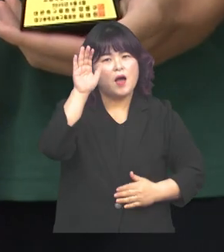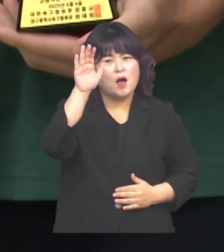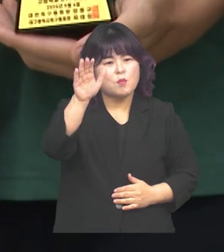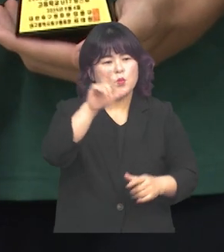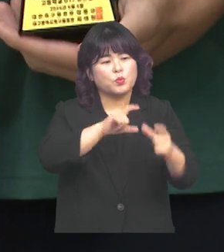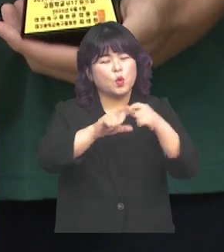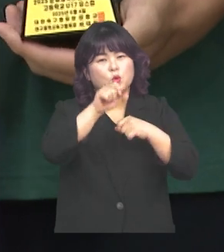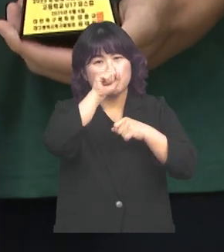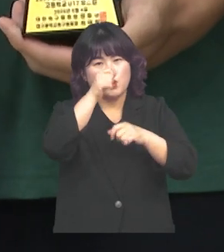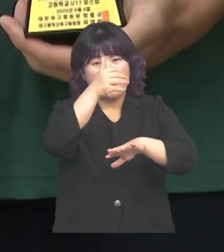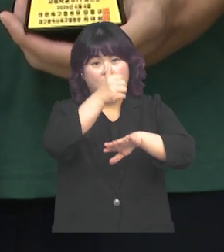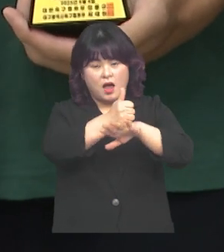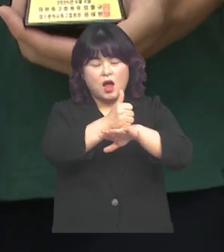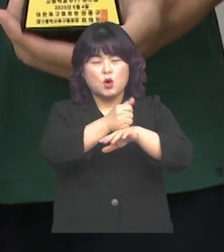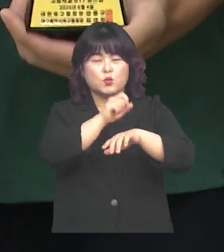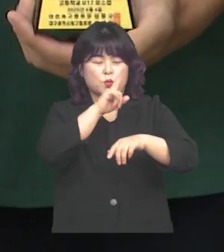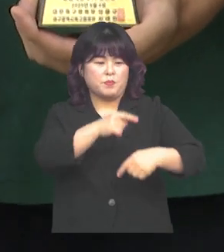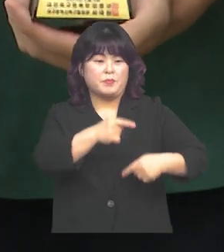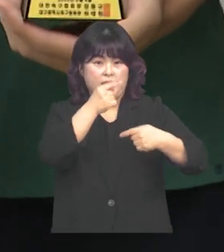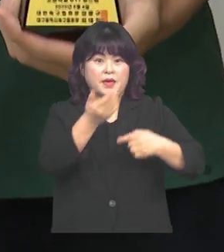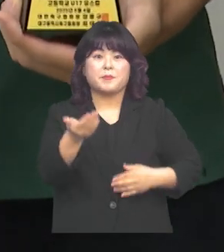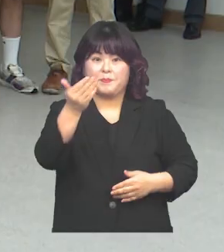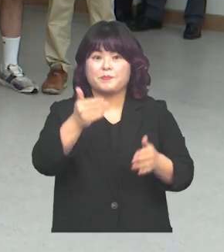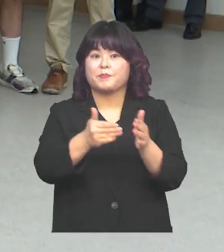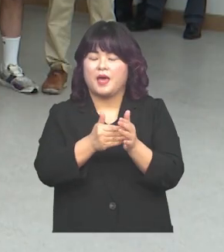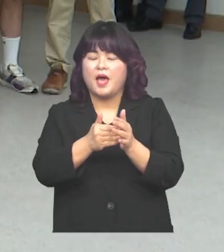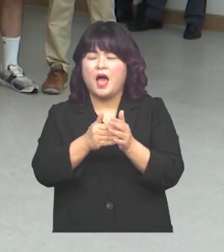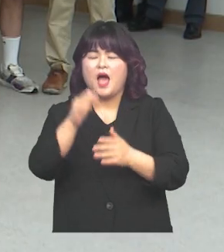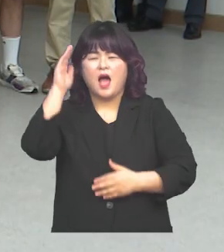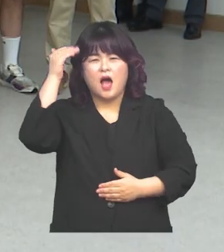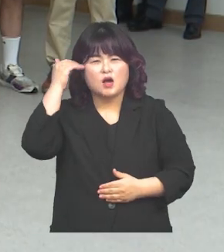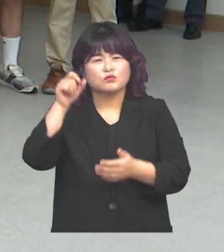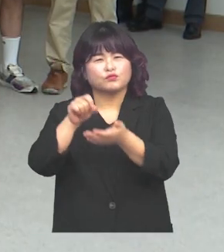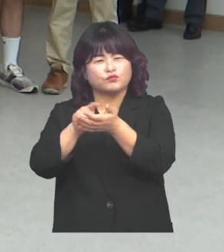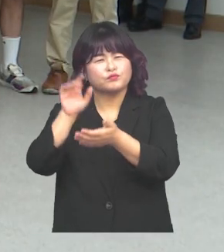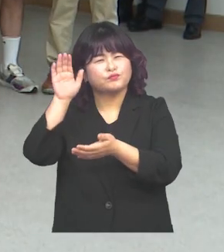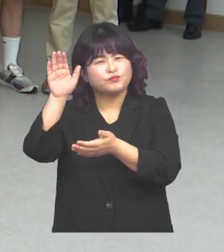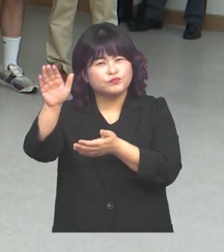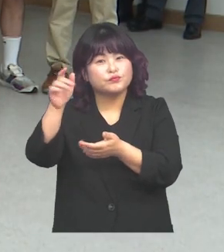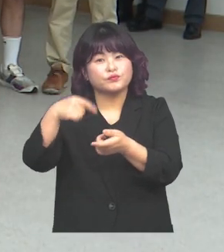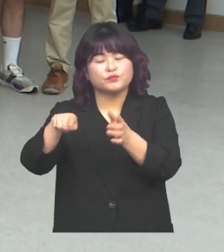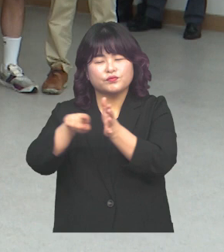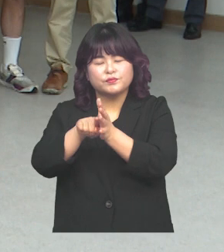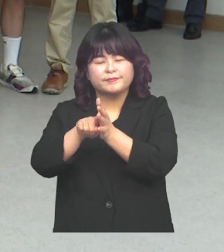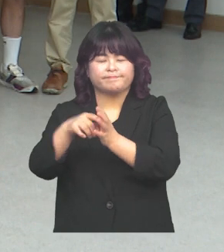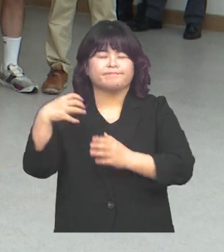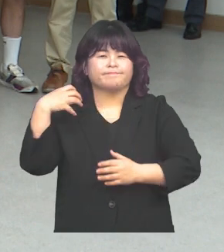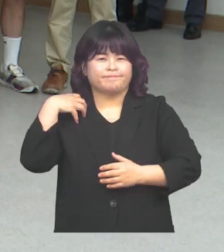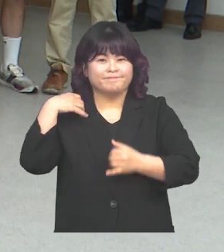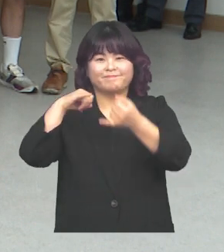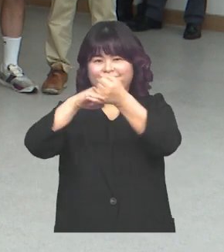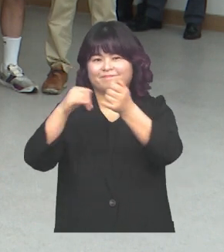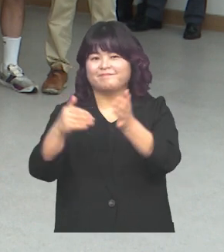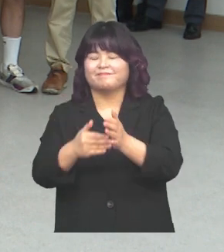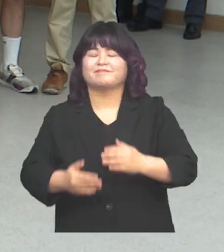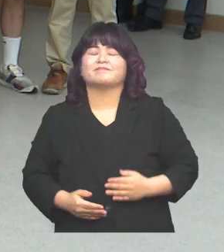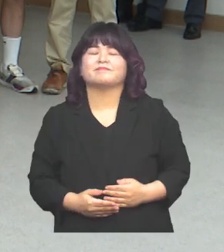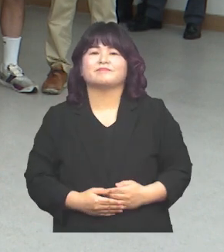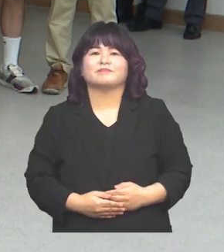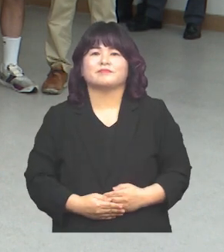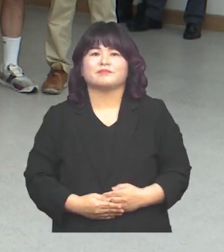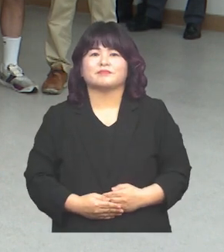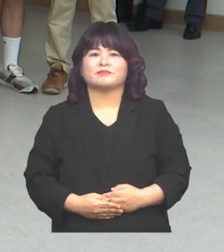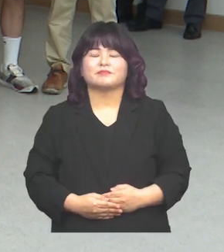앞으로 더욱 좋은 성적을 거둬 용인의 명예를 높이고 대한민국 축구의 미래 주역으로서 책임을 다할 것을 약속했습니다.